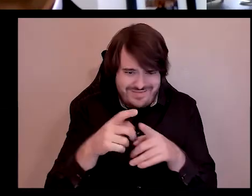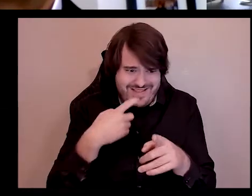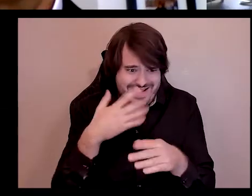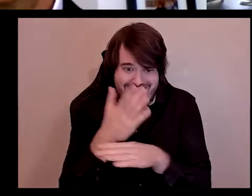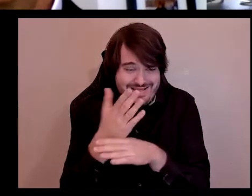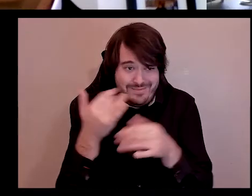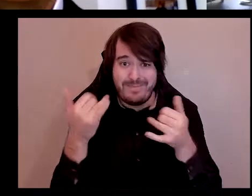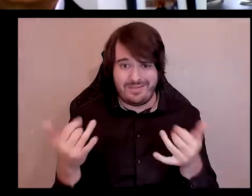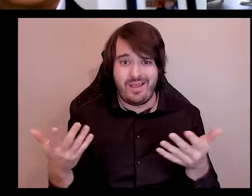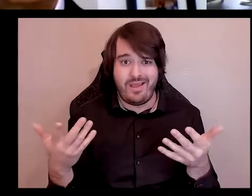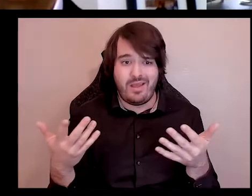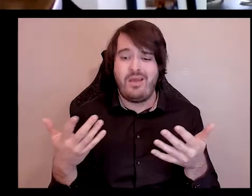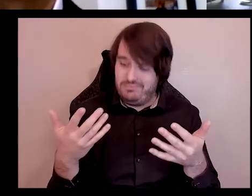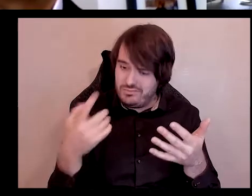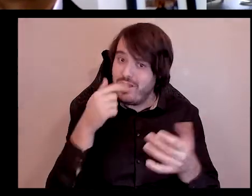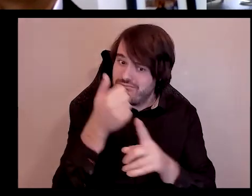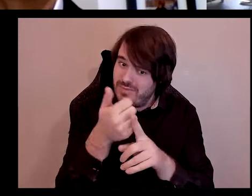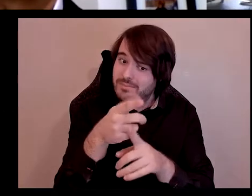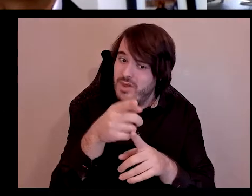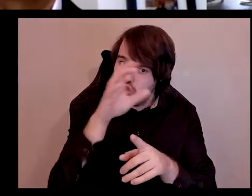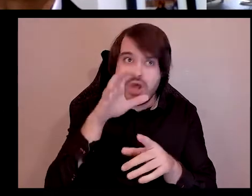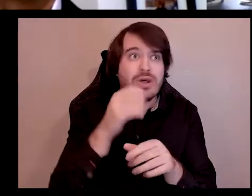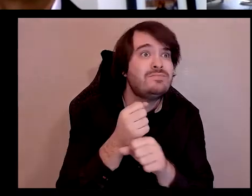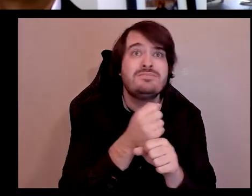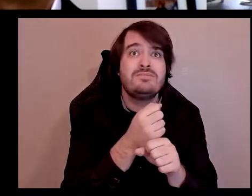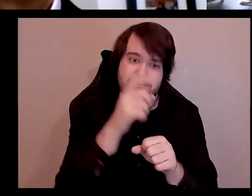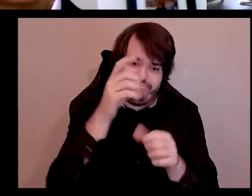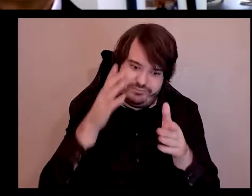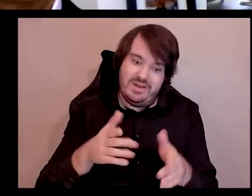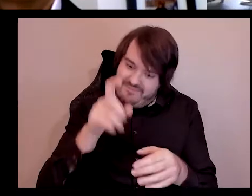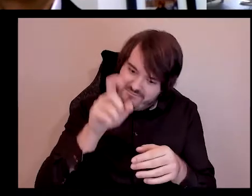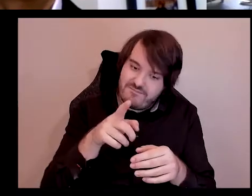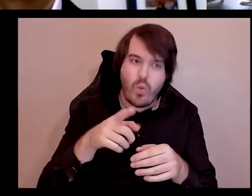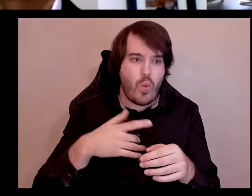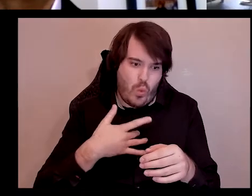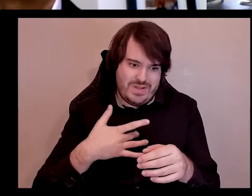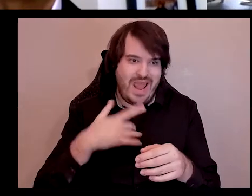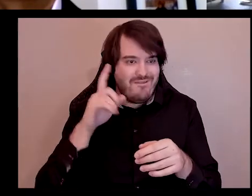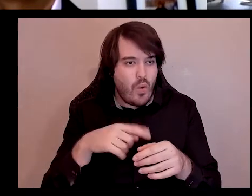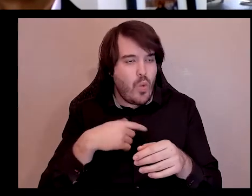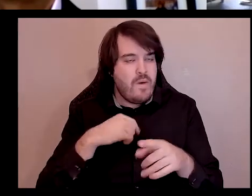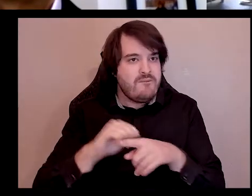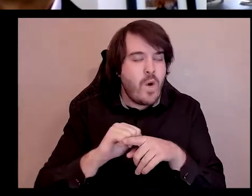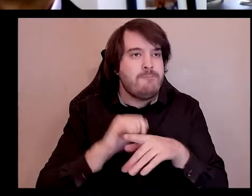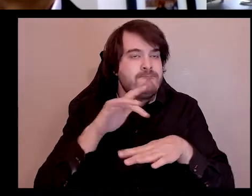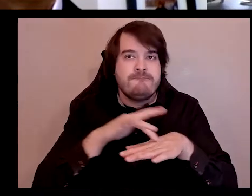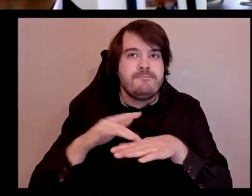Word, les médias sociaux, tout ça est tellement accessible aujourd'hui. Je pense que le chercheur d'emploi doit être conscient